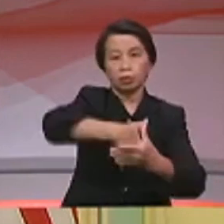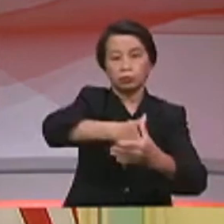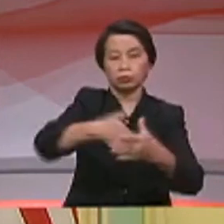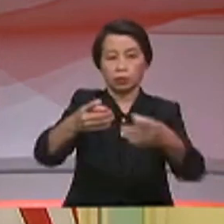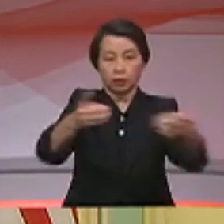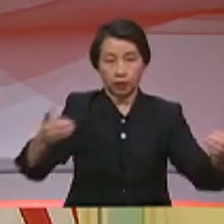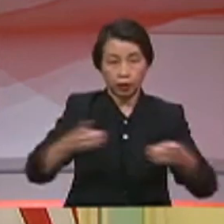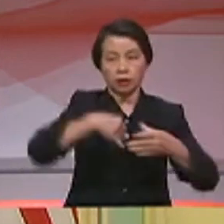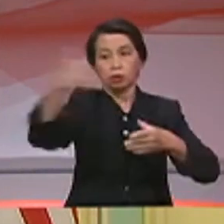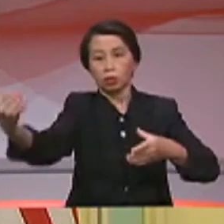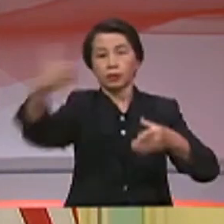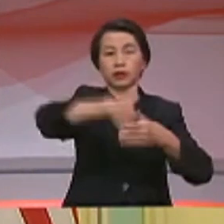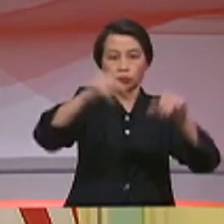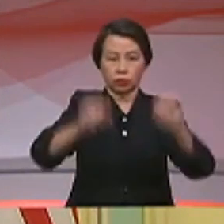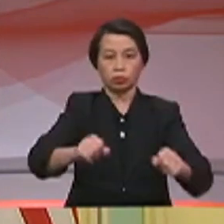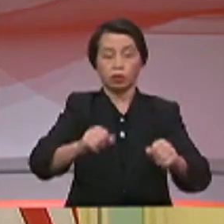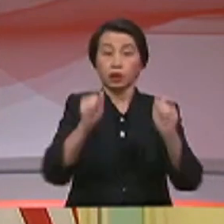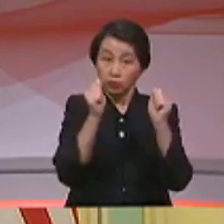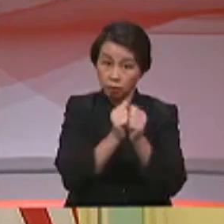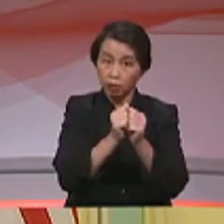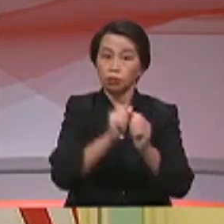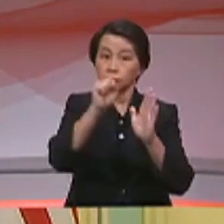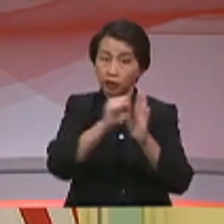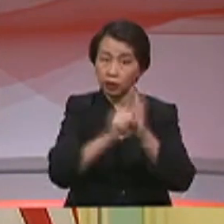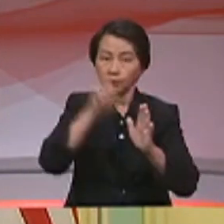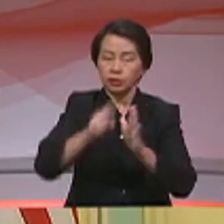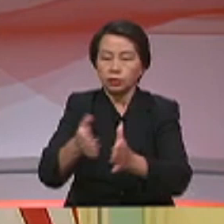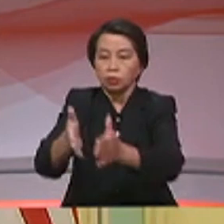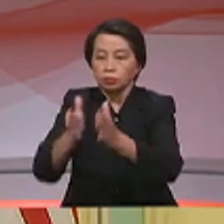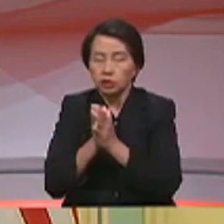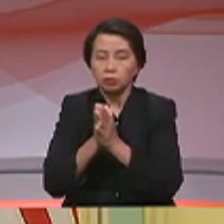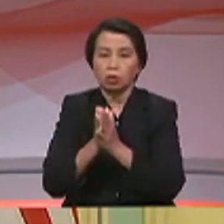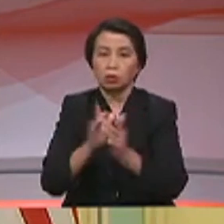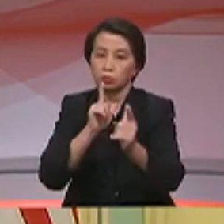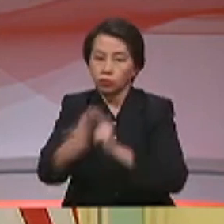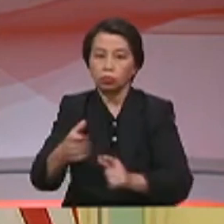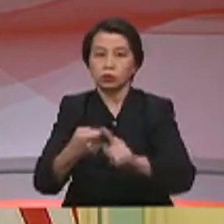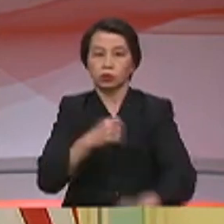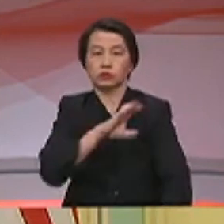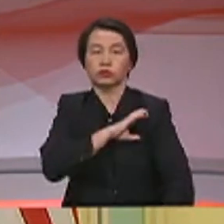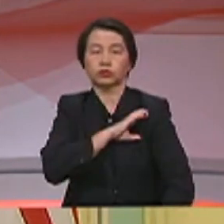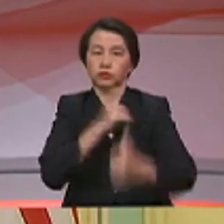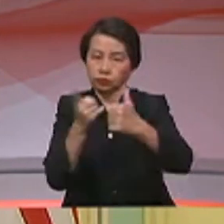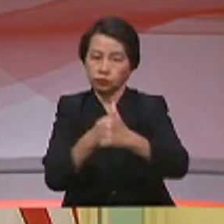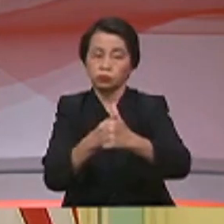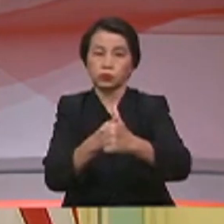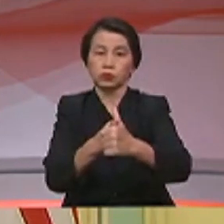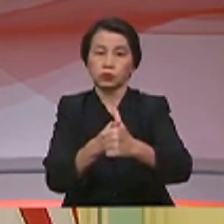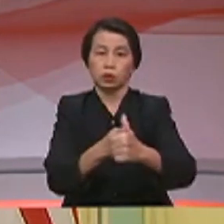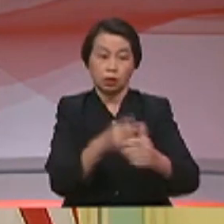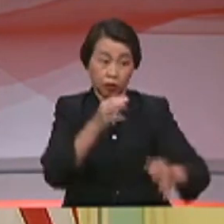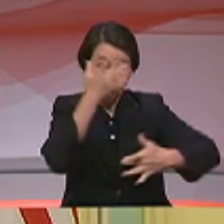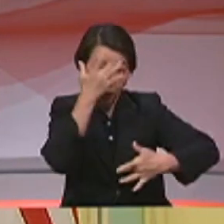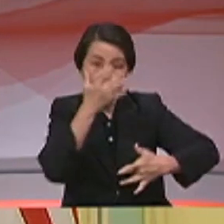daerah dengan syarat mendapat kebenaran daripada pihak polis diraja Malaysia. Jadi